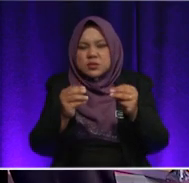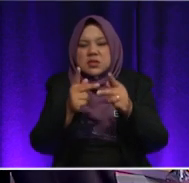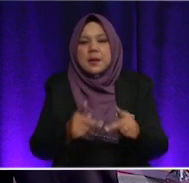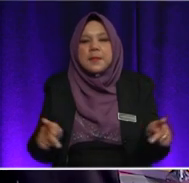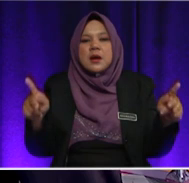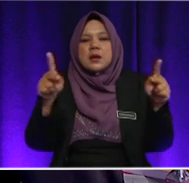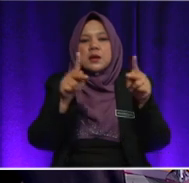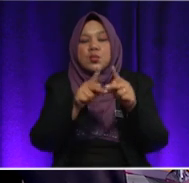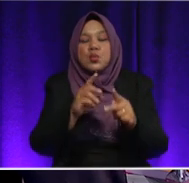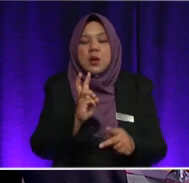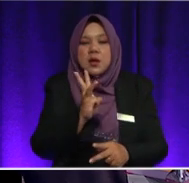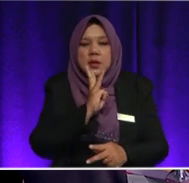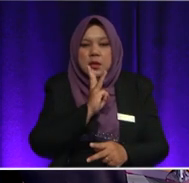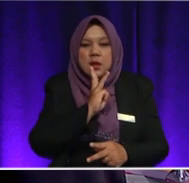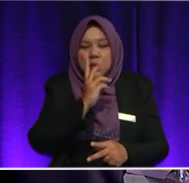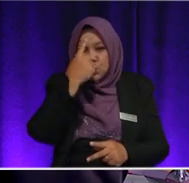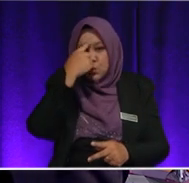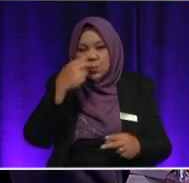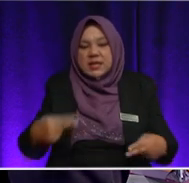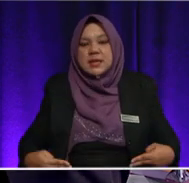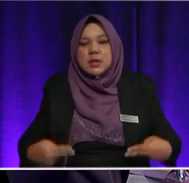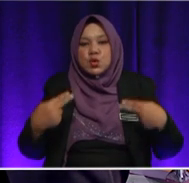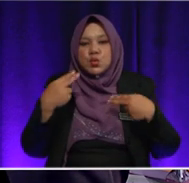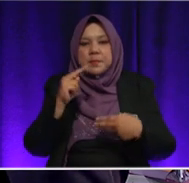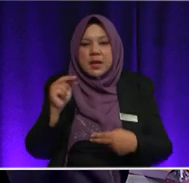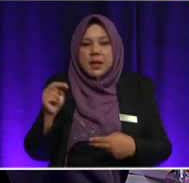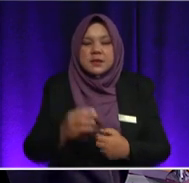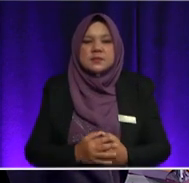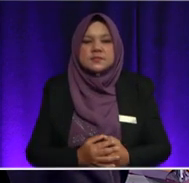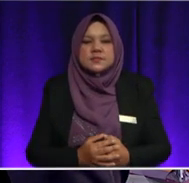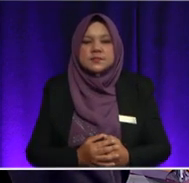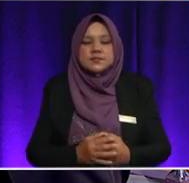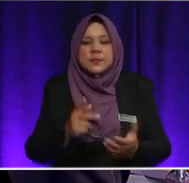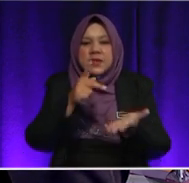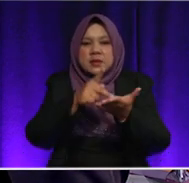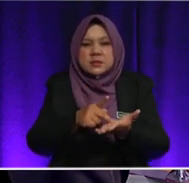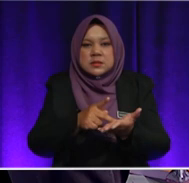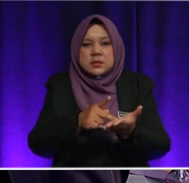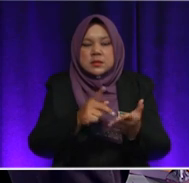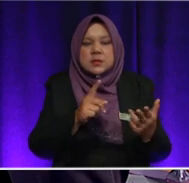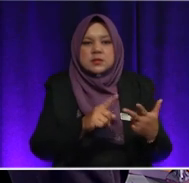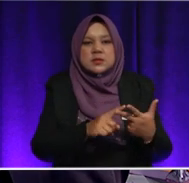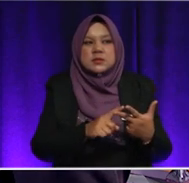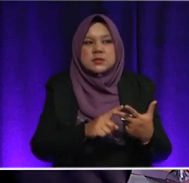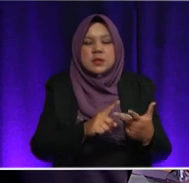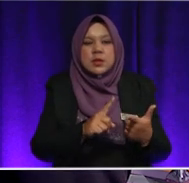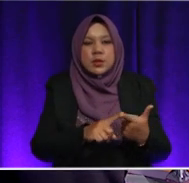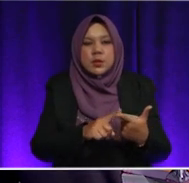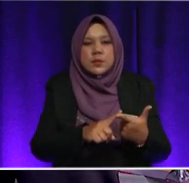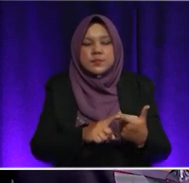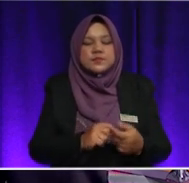untuk hidup oke terus sekali lagi kesan terhadap alas kita daripada proses tadi